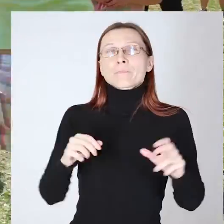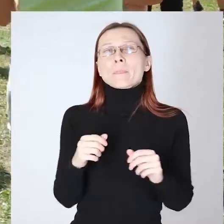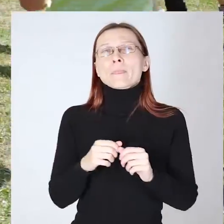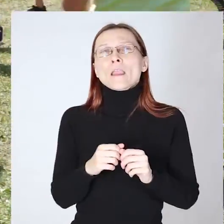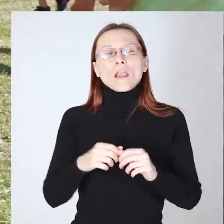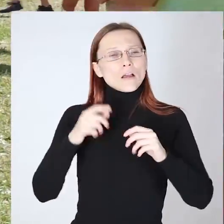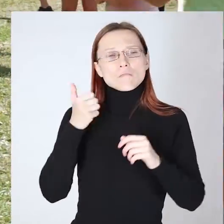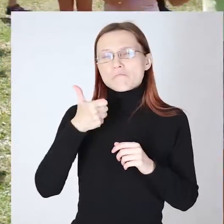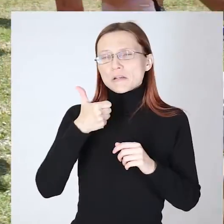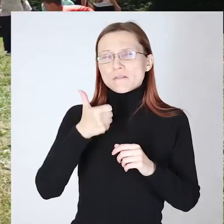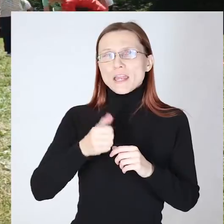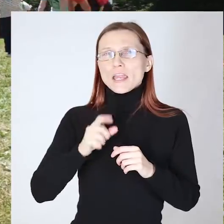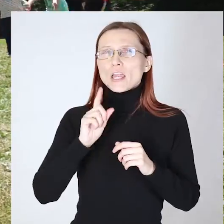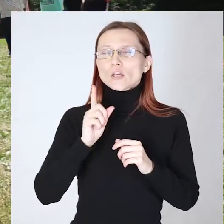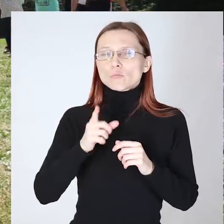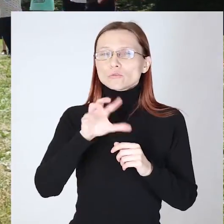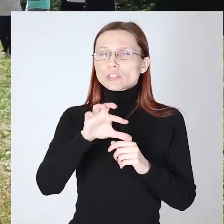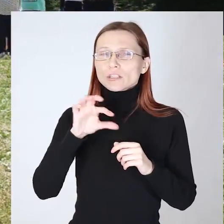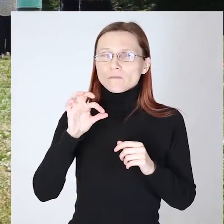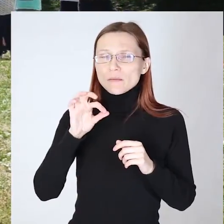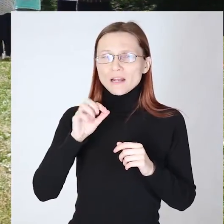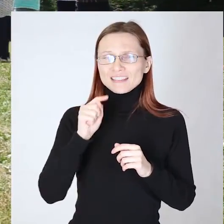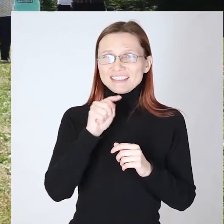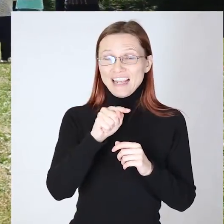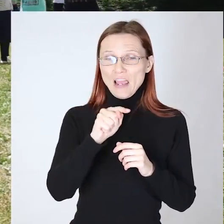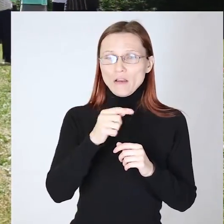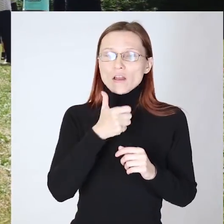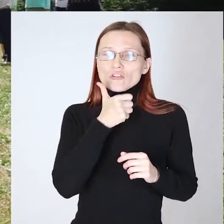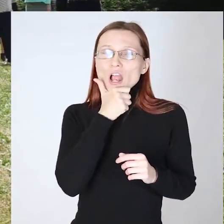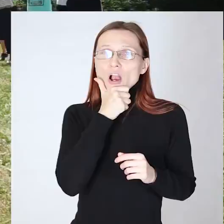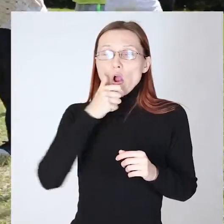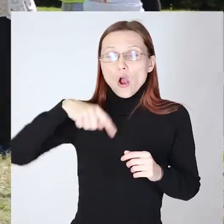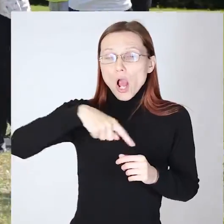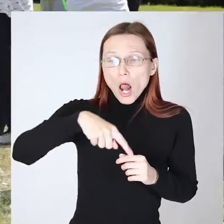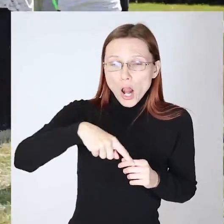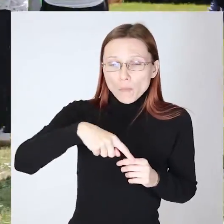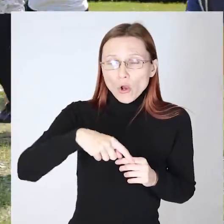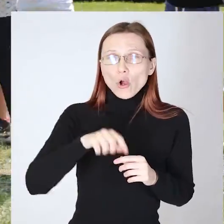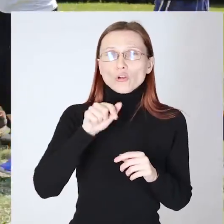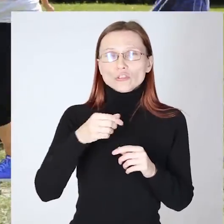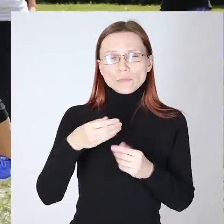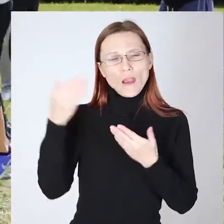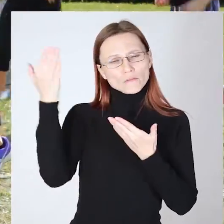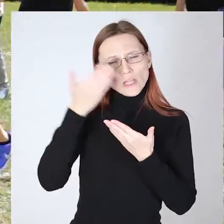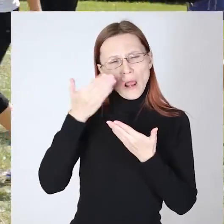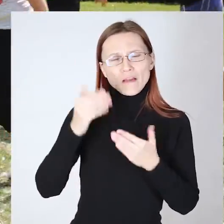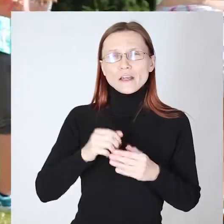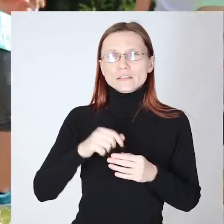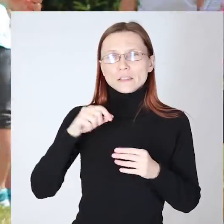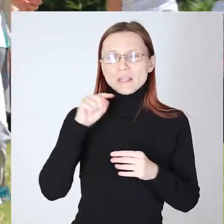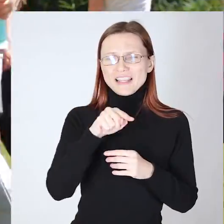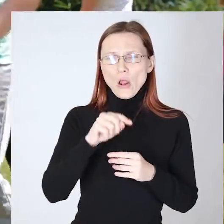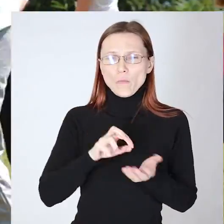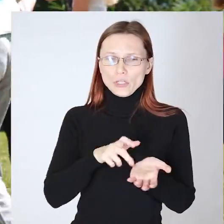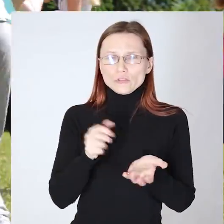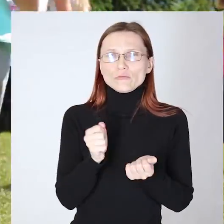sa, ako hlboko s tým vzdelávacím cieľom ísť. Veľký vplyv majú samozrejme na to